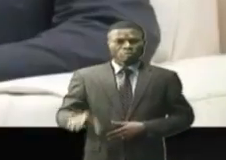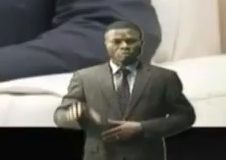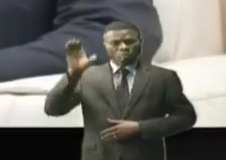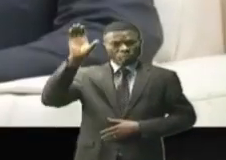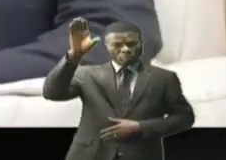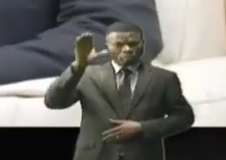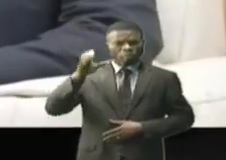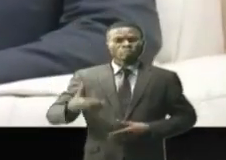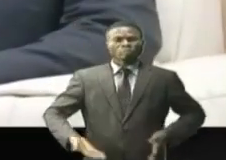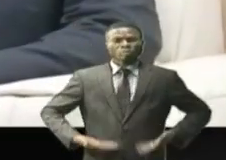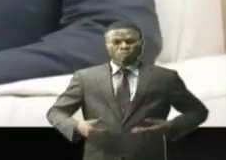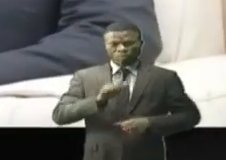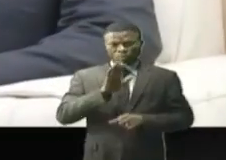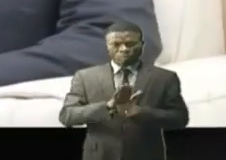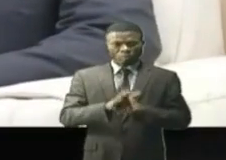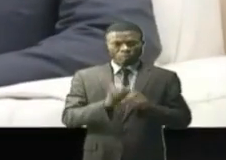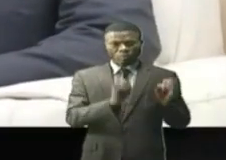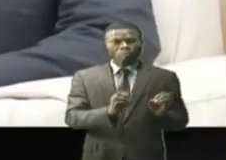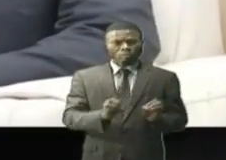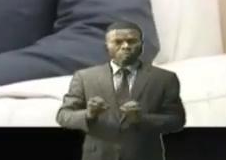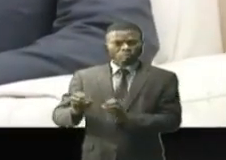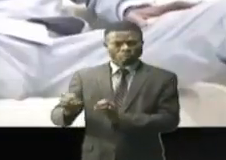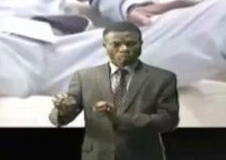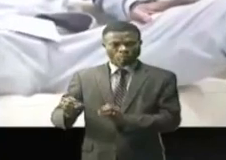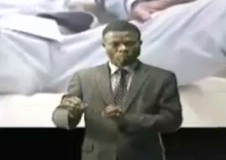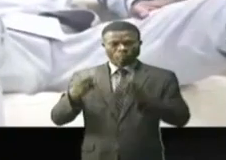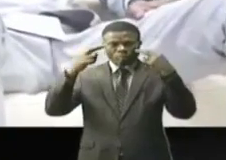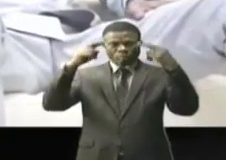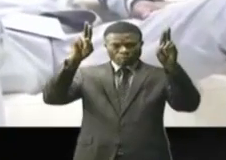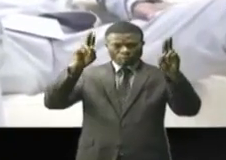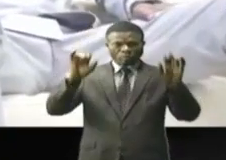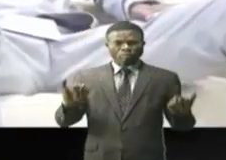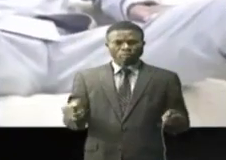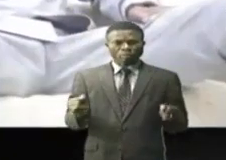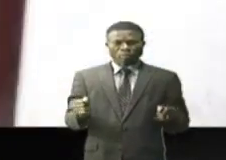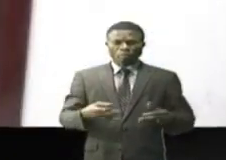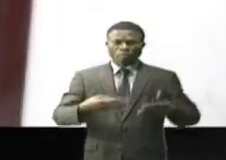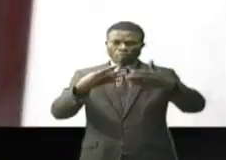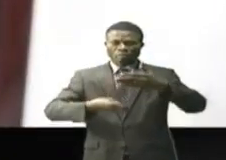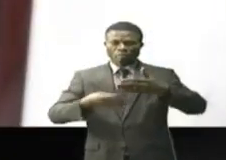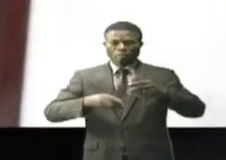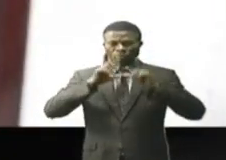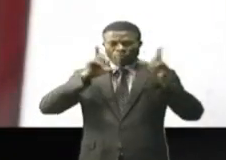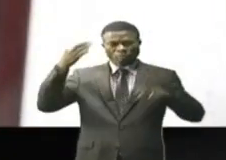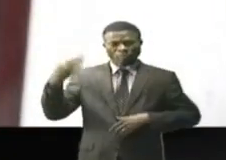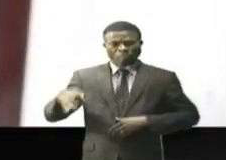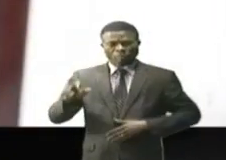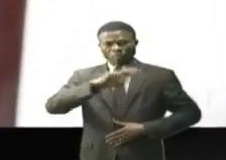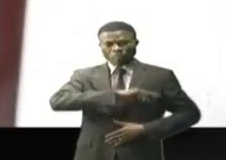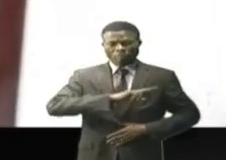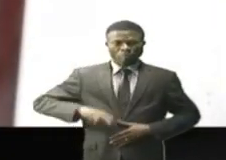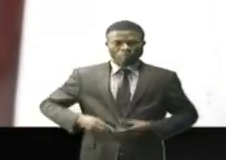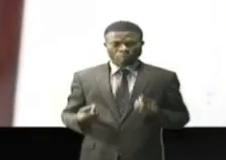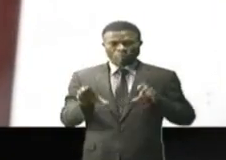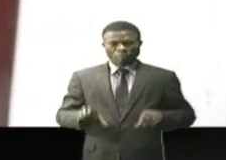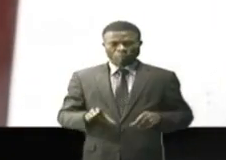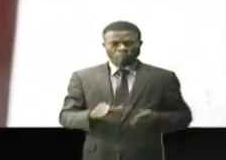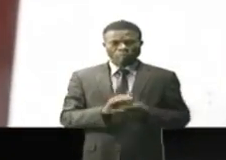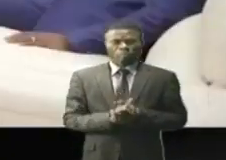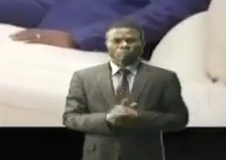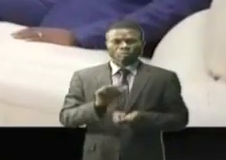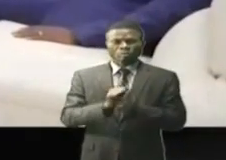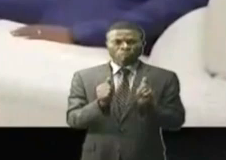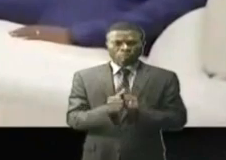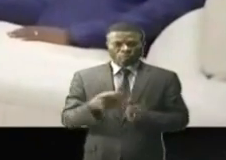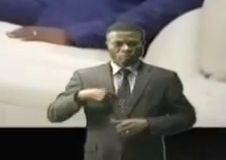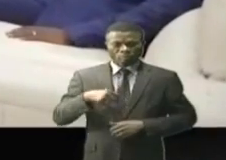dit rassuré de l'organisation et de la réussite de ses 9e Jeux de la Francophonie en République démocratique du Congo. C'était question pour nous